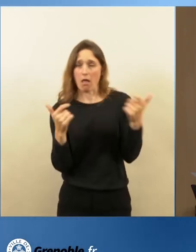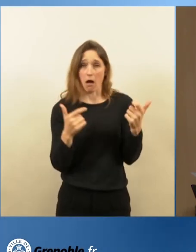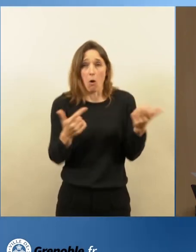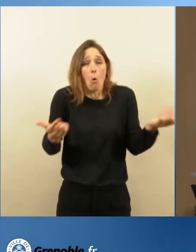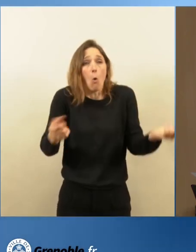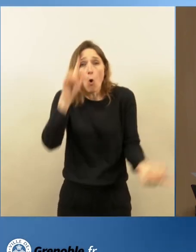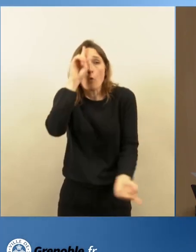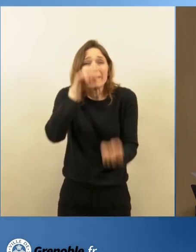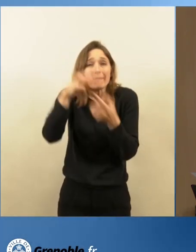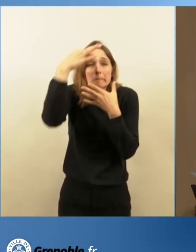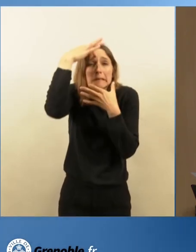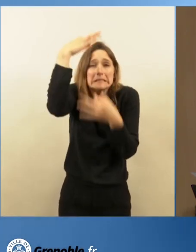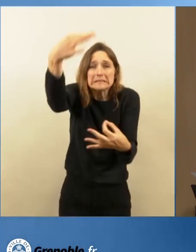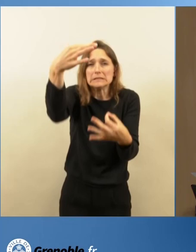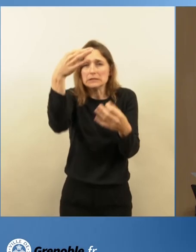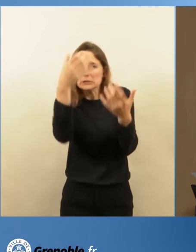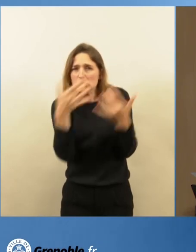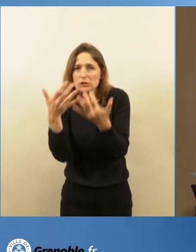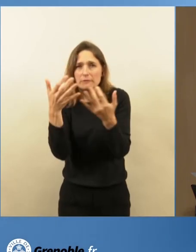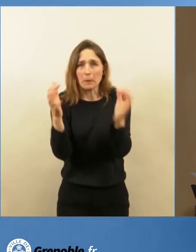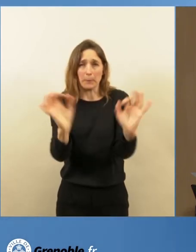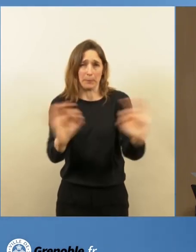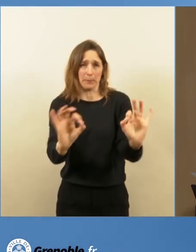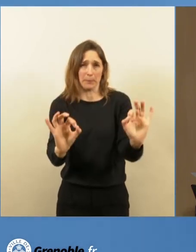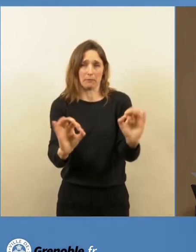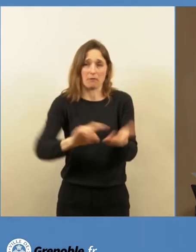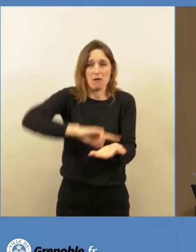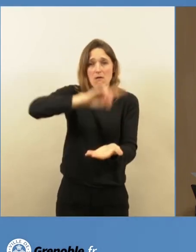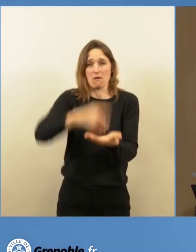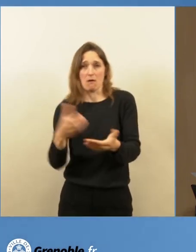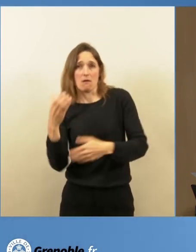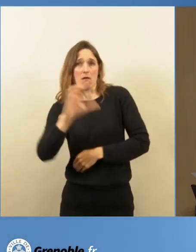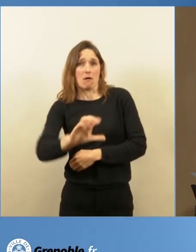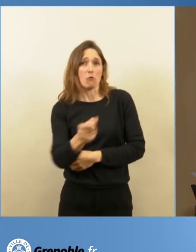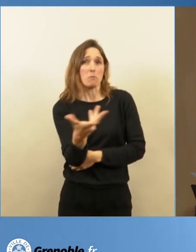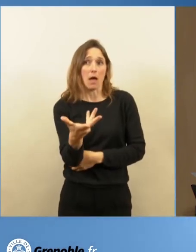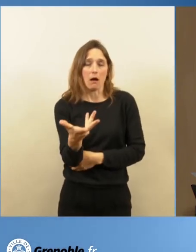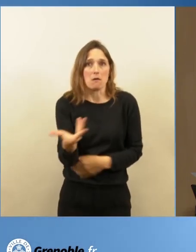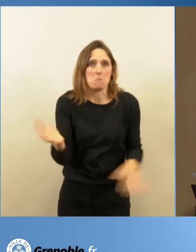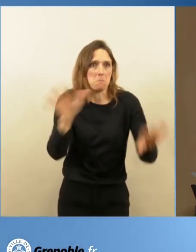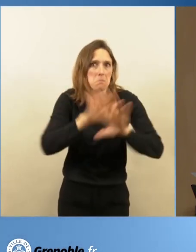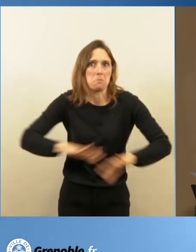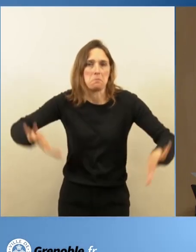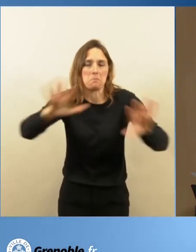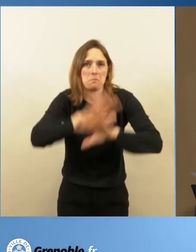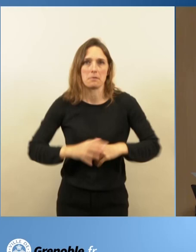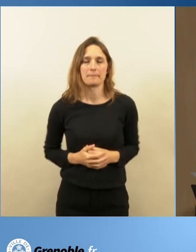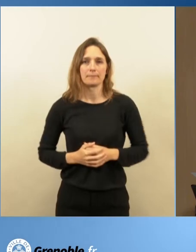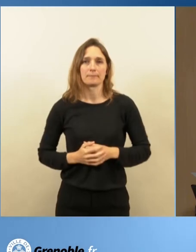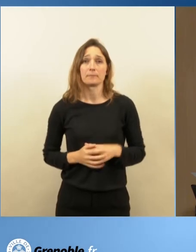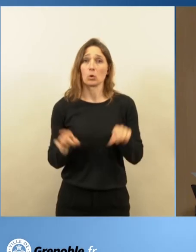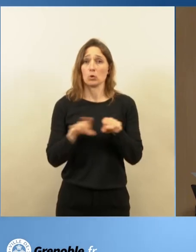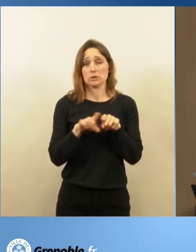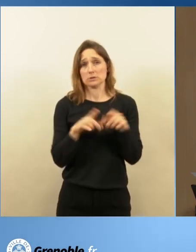précis chiffrés par action aucun moyen financier et humain clairement déterminé ajouter à cela